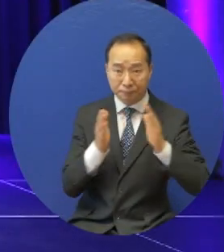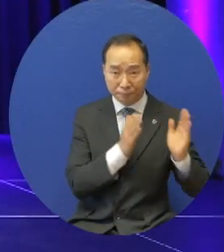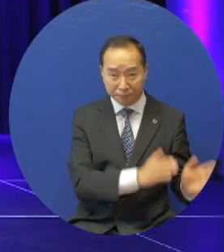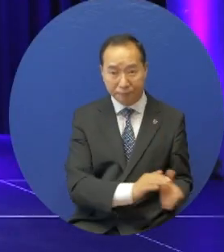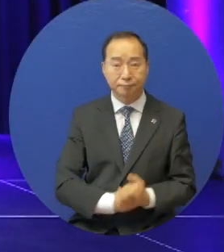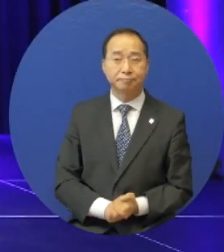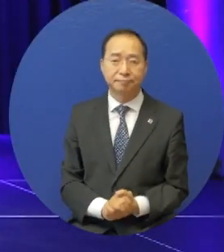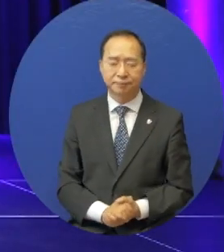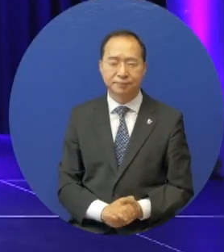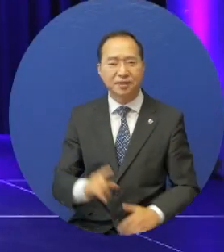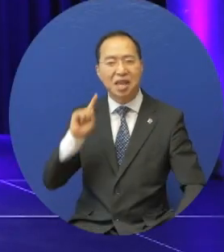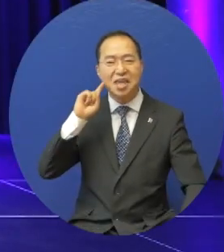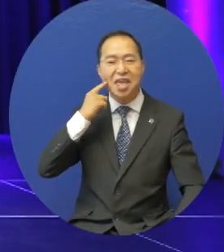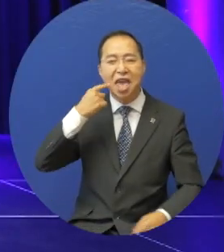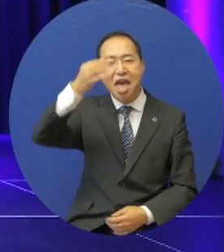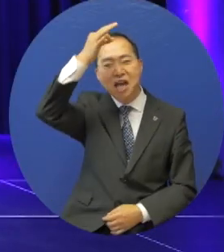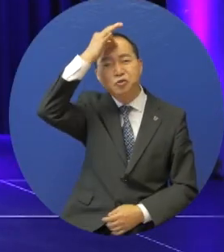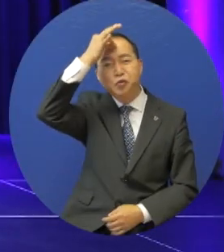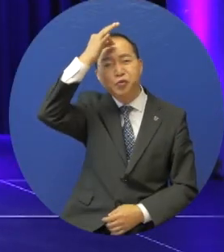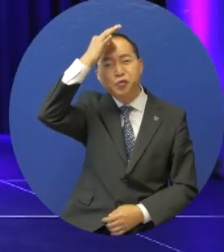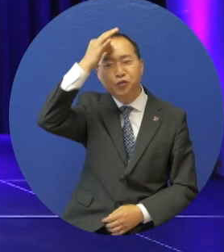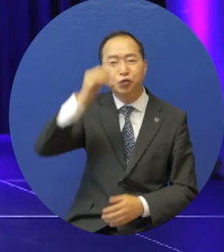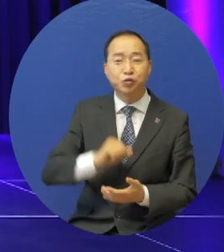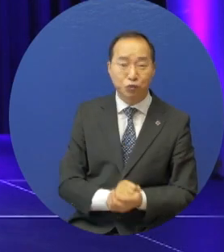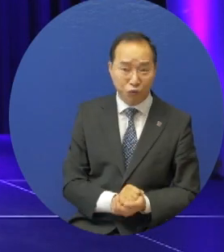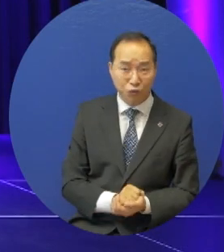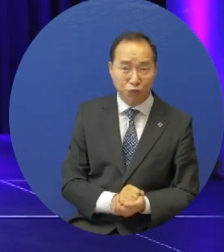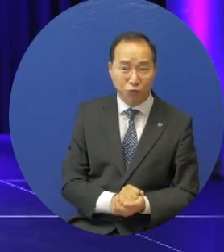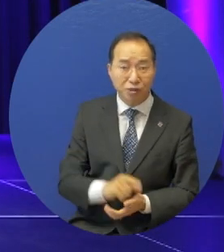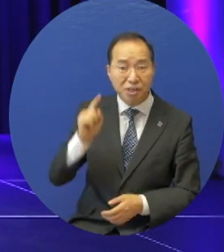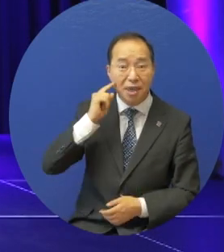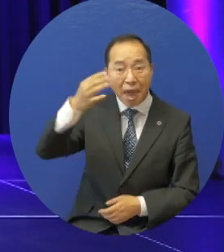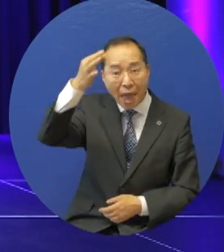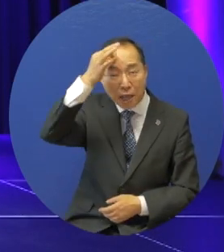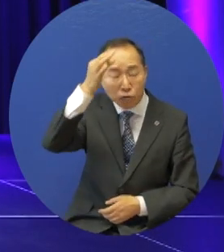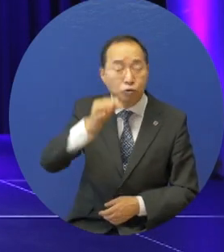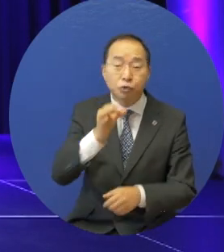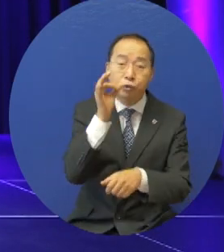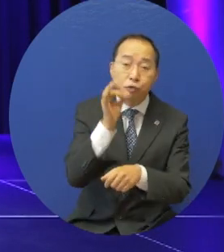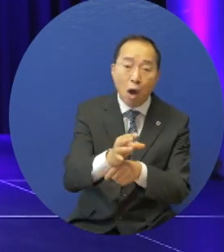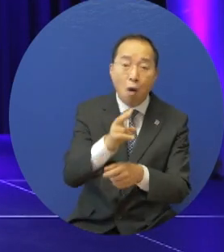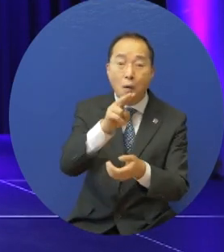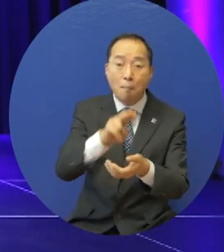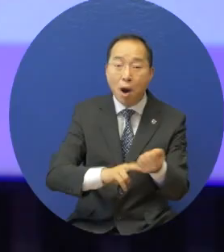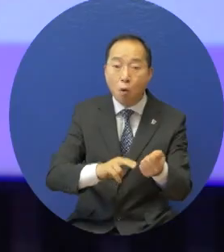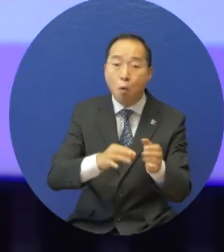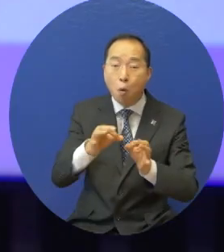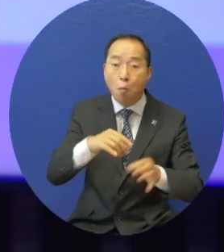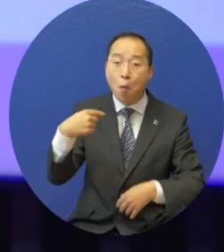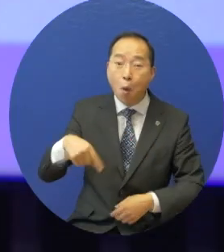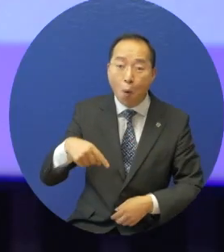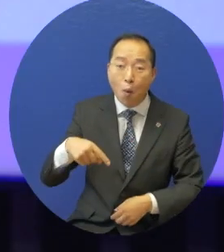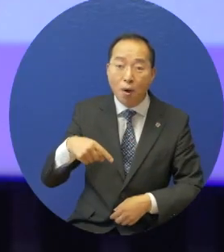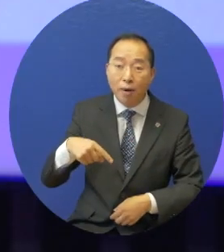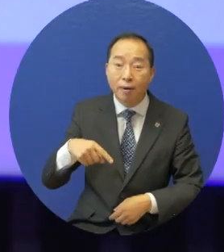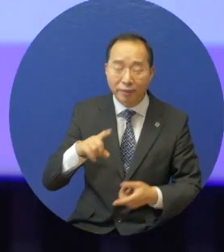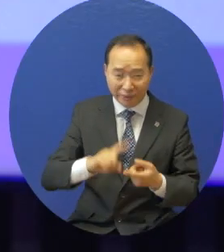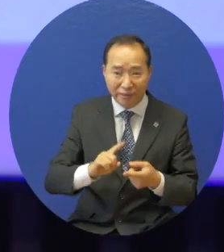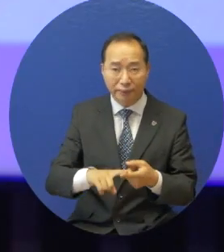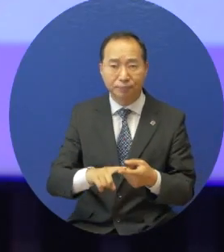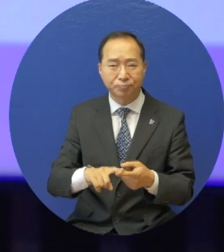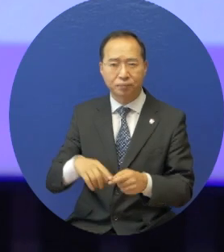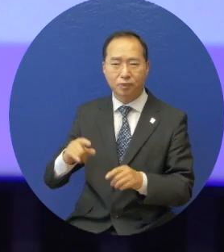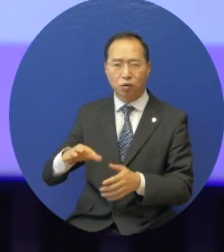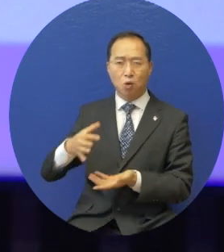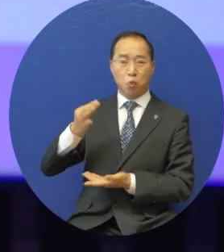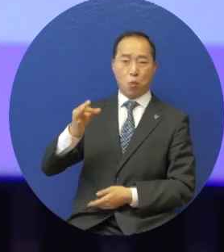극한 직업을 지나서 다음에는 이제 예술이 어떻게 상품화 되어가는가, 예술의 상품화, 그리고